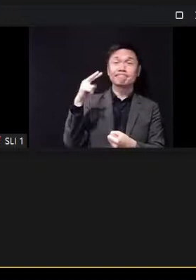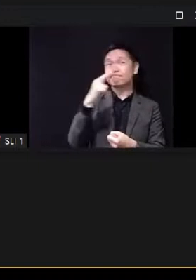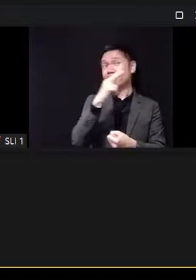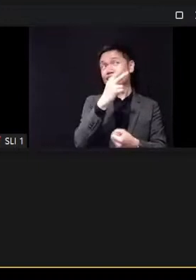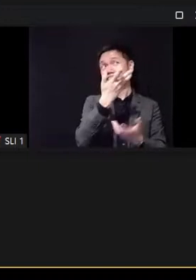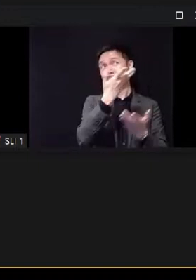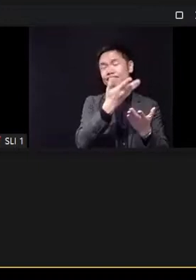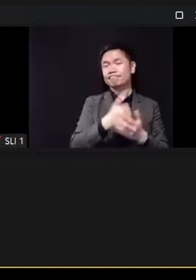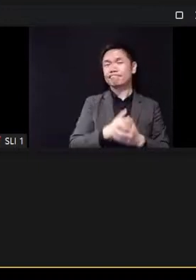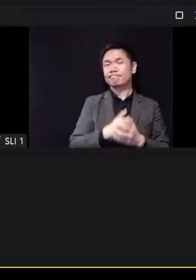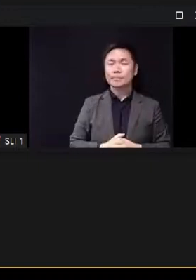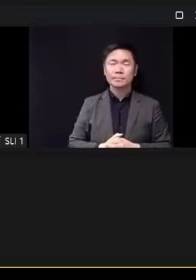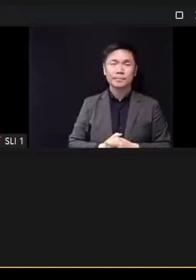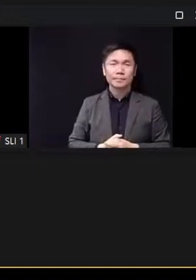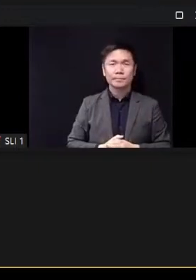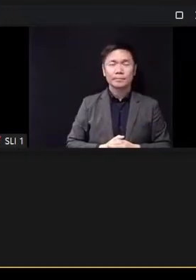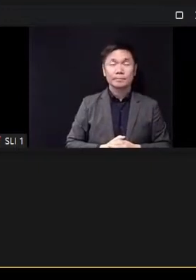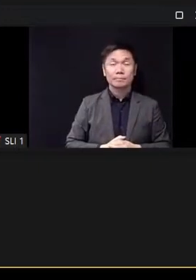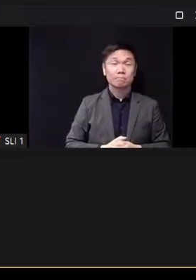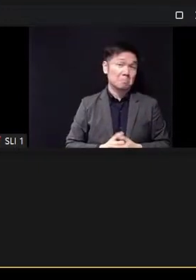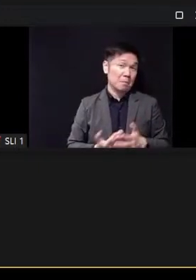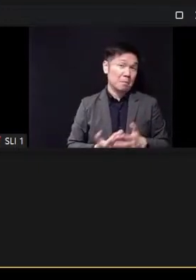предложить вторую компромиссную формулировку